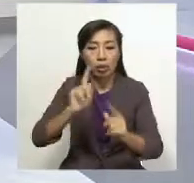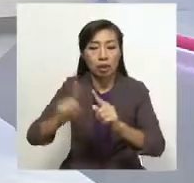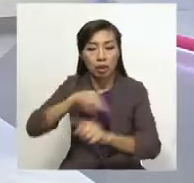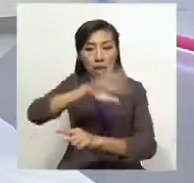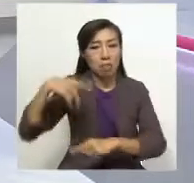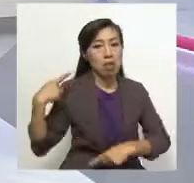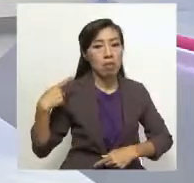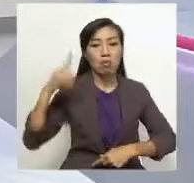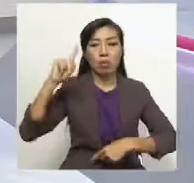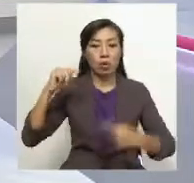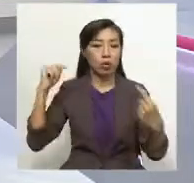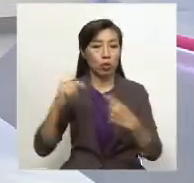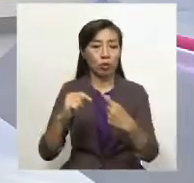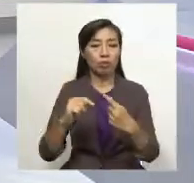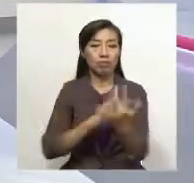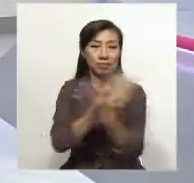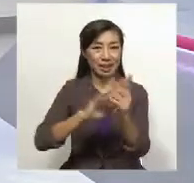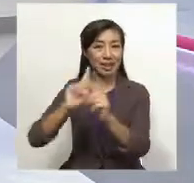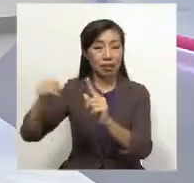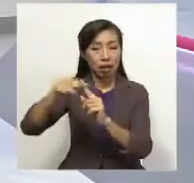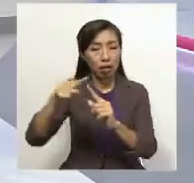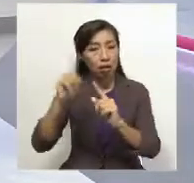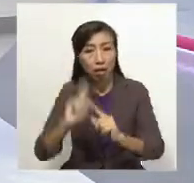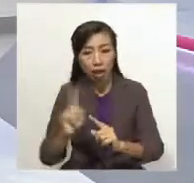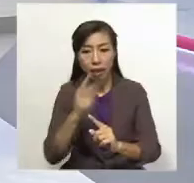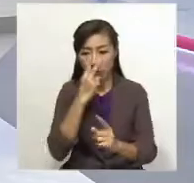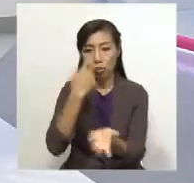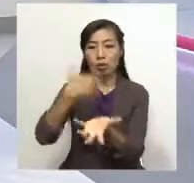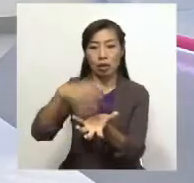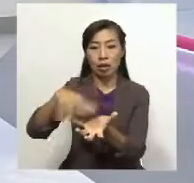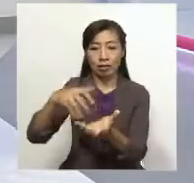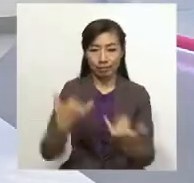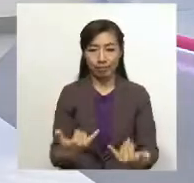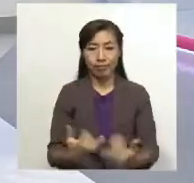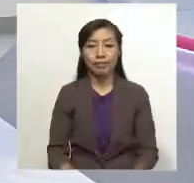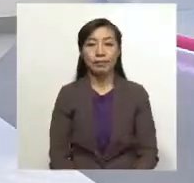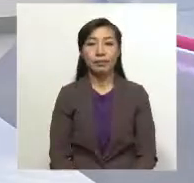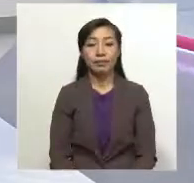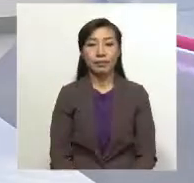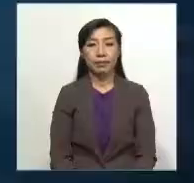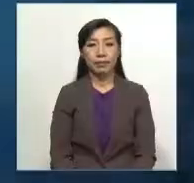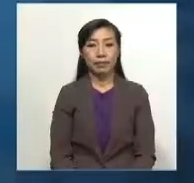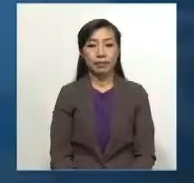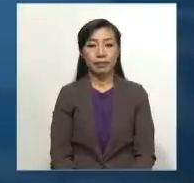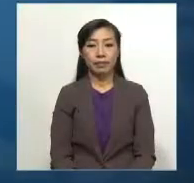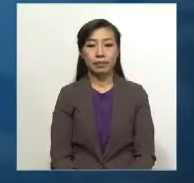ให้เกิดผลประโยชน์แก่ทุกฝ่ายนะครับเรื่องนี้จะเป็นอย่างไรนะครับไปติดตามได้จากรายงานชิ้นนี้ครับ